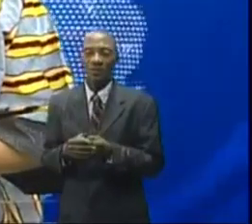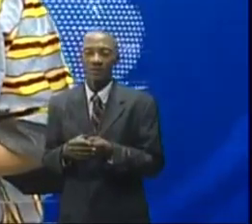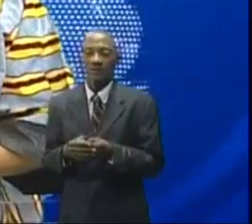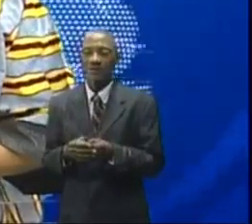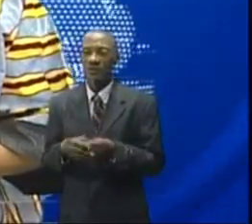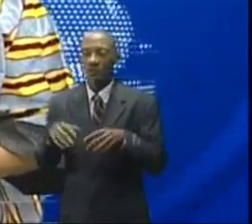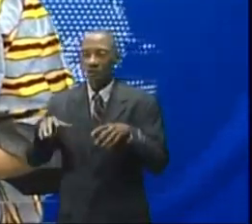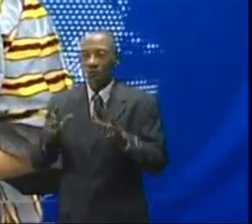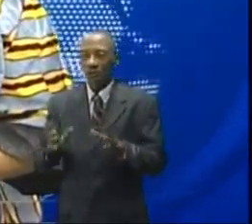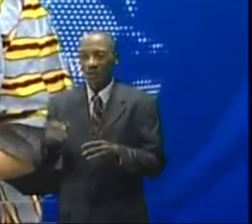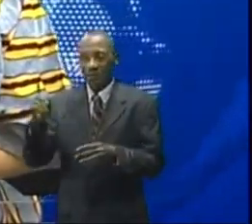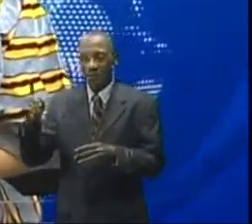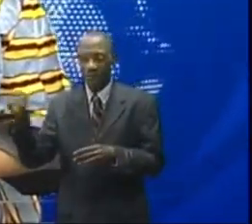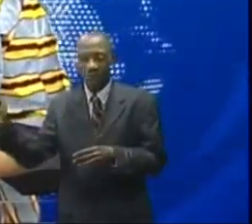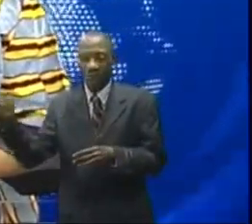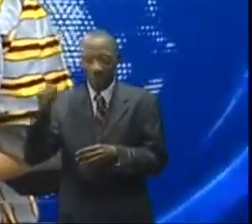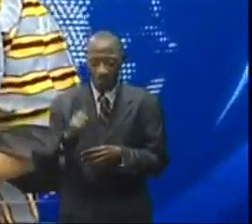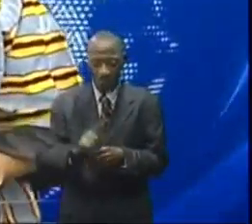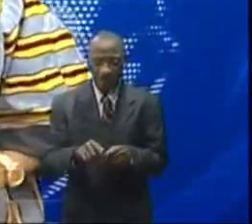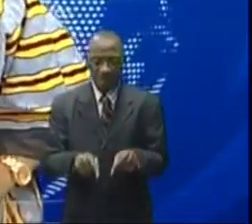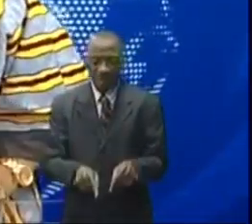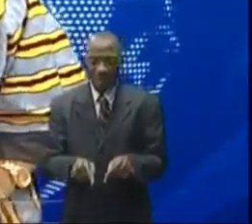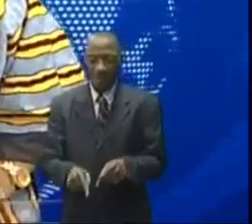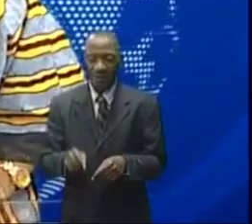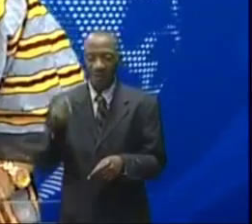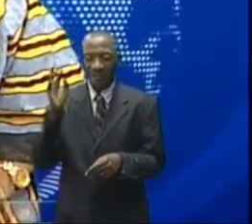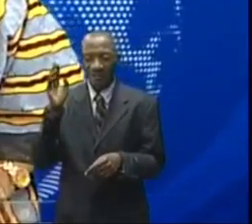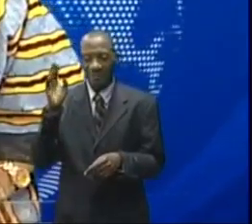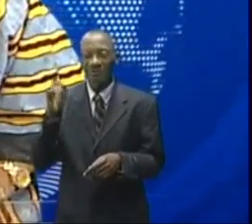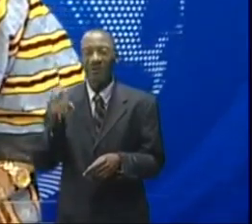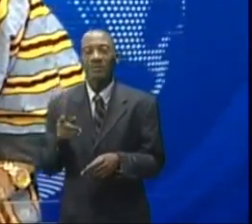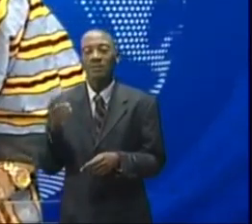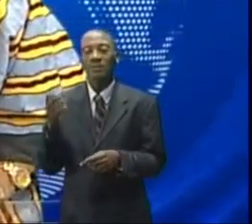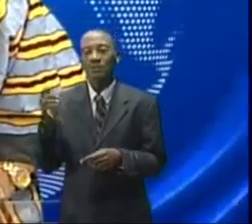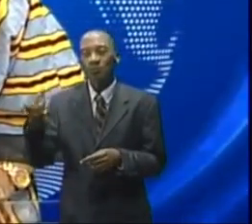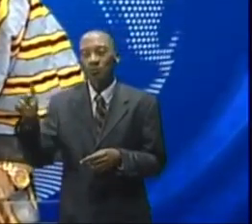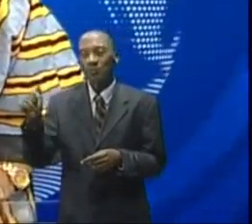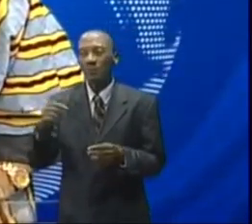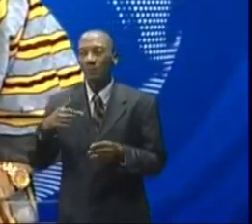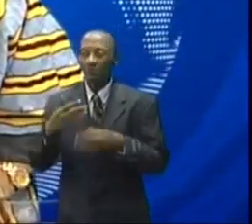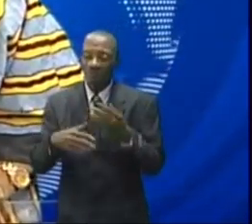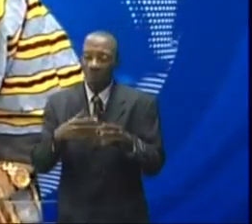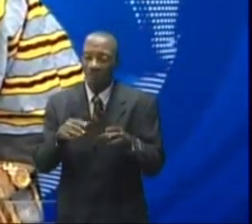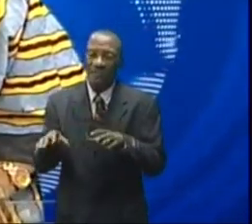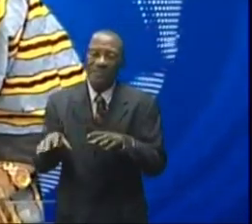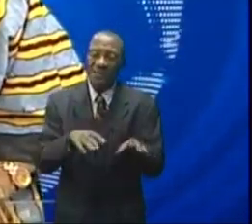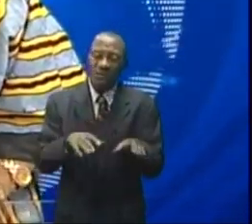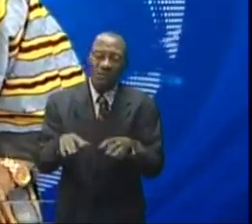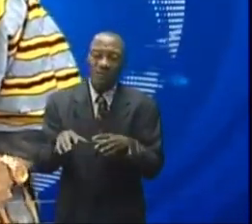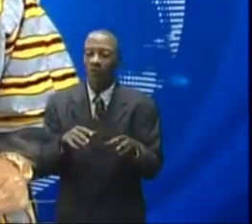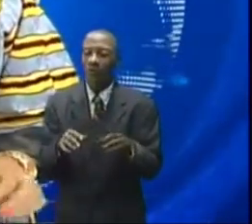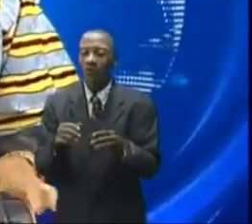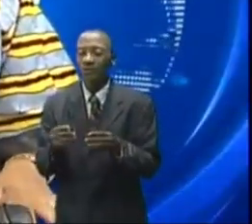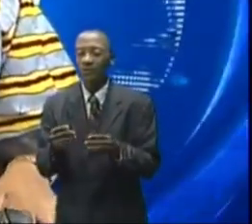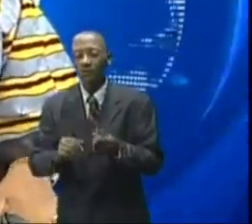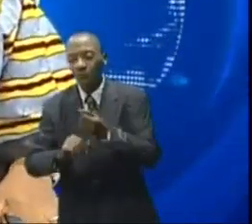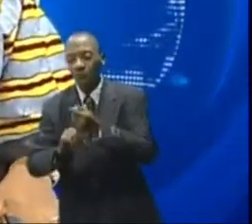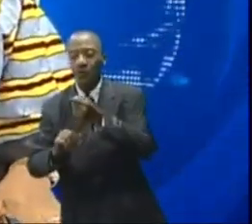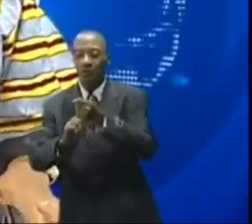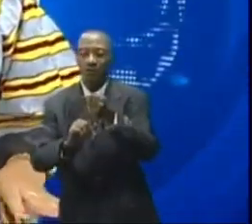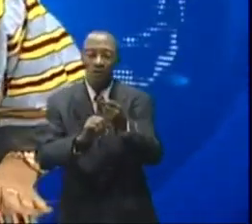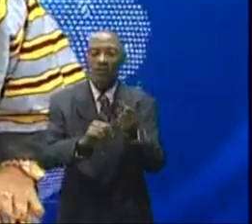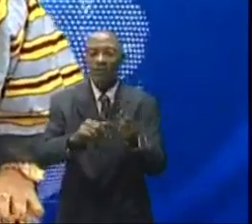est arrivé en début de semaine à Kinshasa où il entreprendra quelques actions caritatives. Plus de détails dans ce